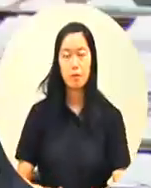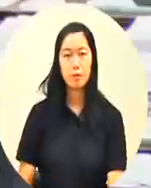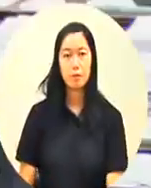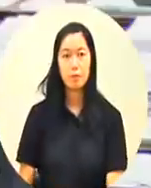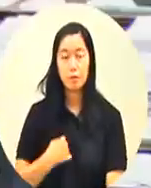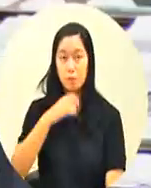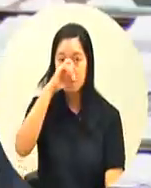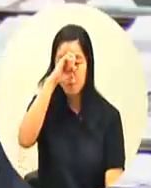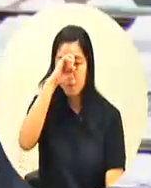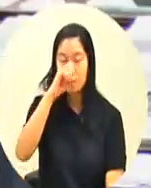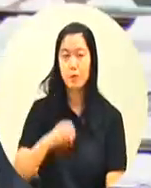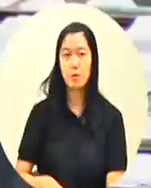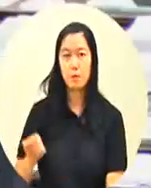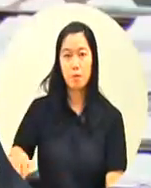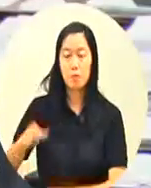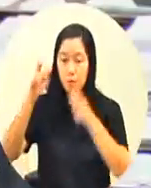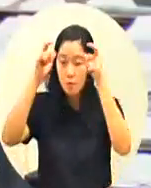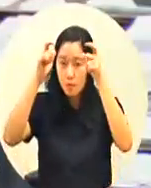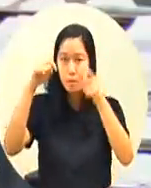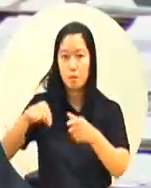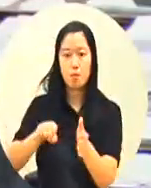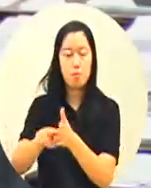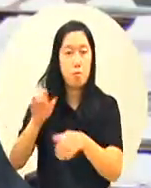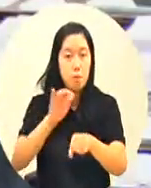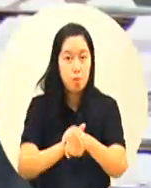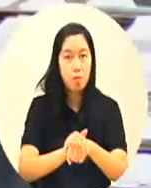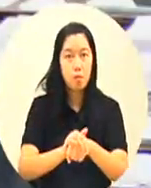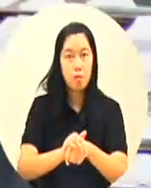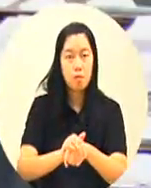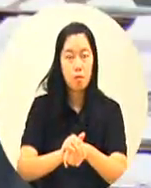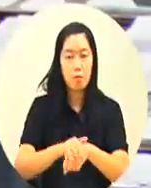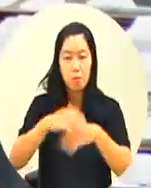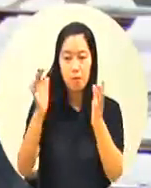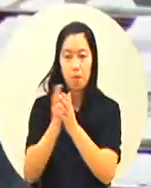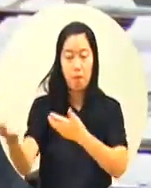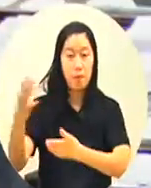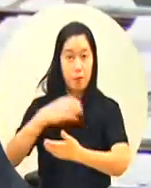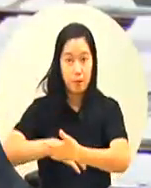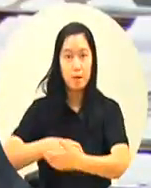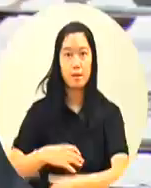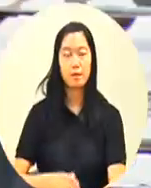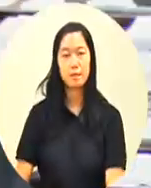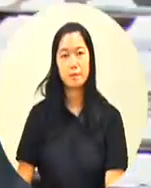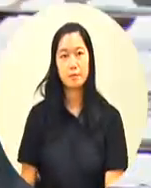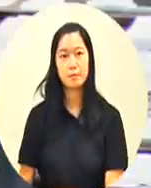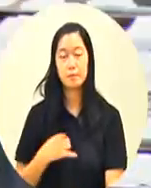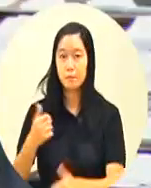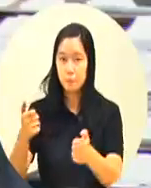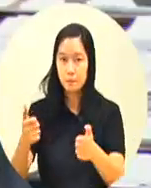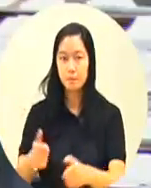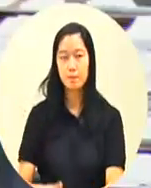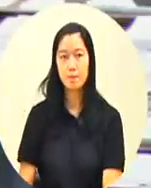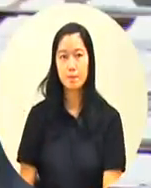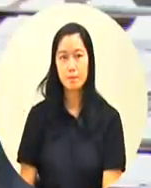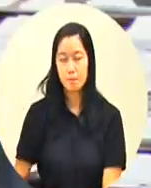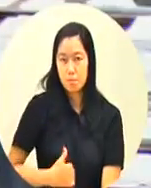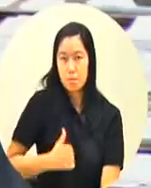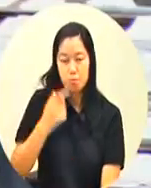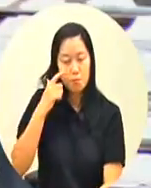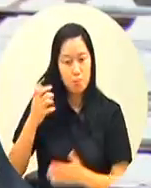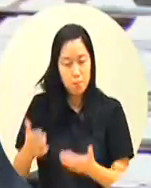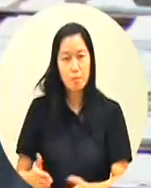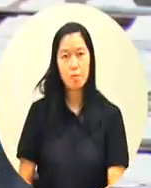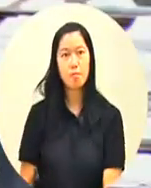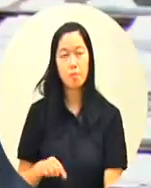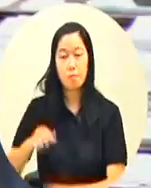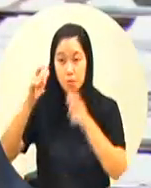望把 local 的这些的专家 的资源能够纳进来了。我想谢谢，这个其实是非常非常重要，其实我